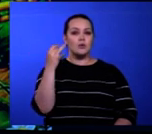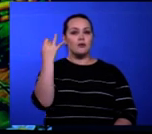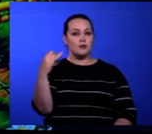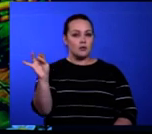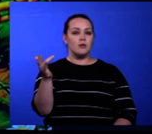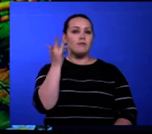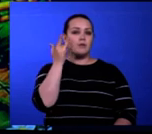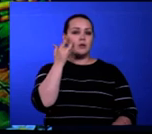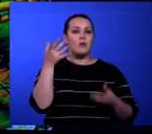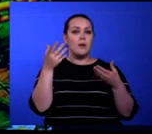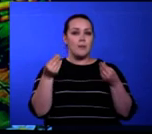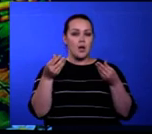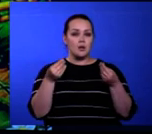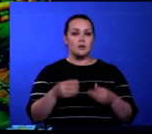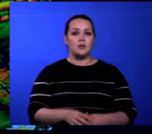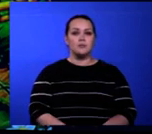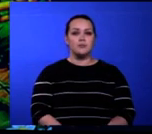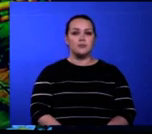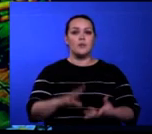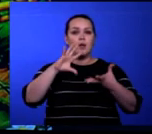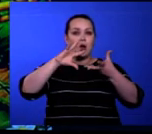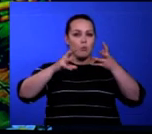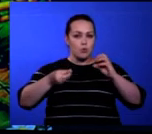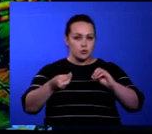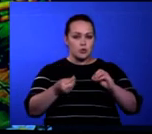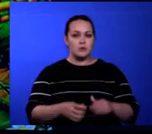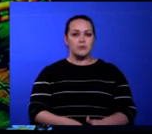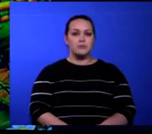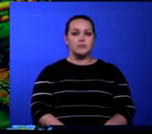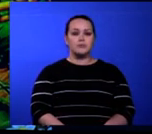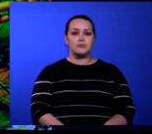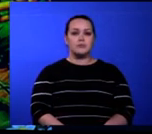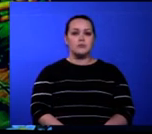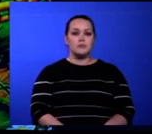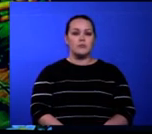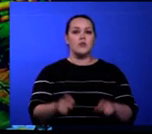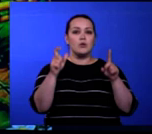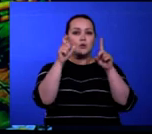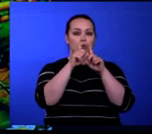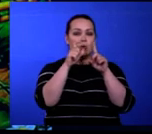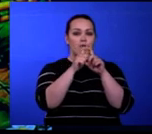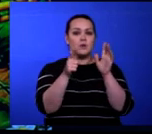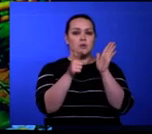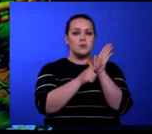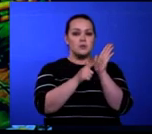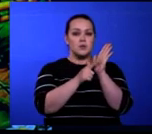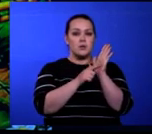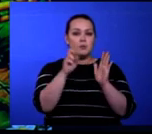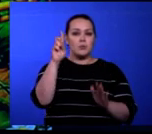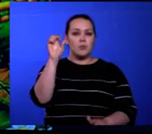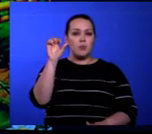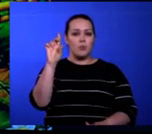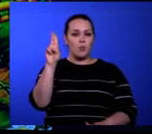всегда мягкий. Ну что ж, подведем итоги. Итак, в нашем слове 7 букв,